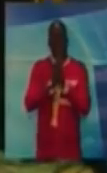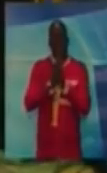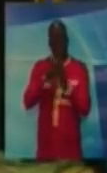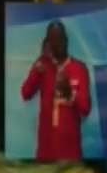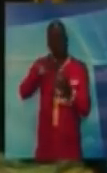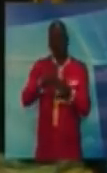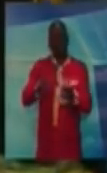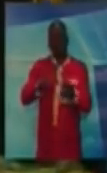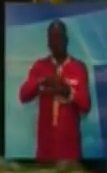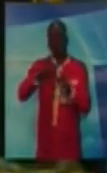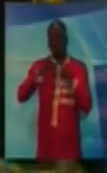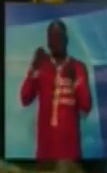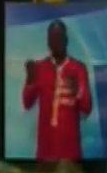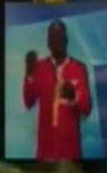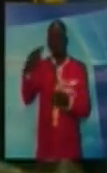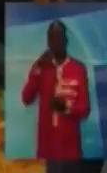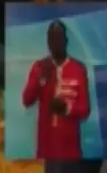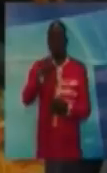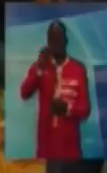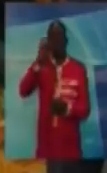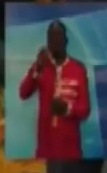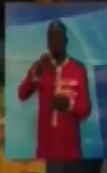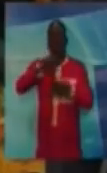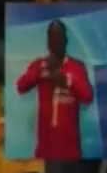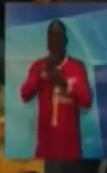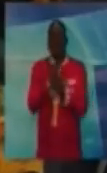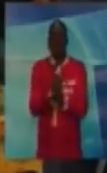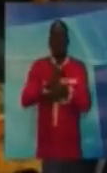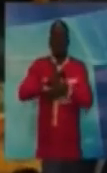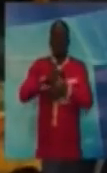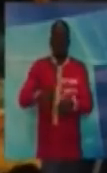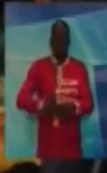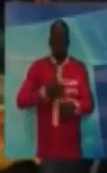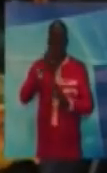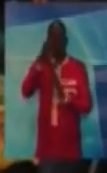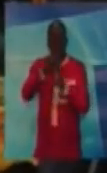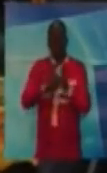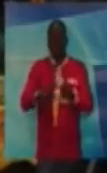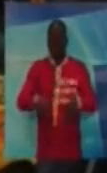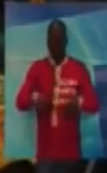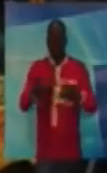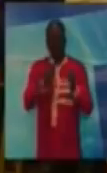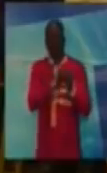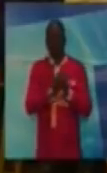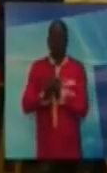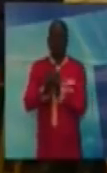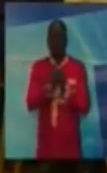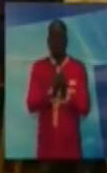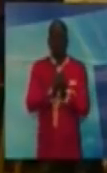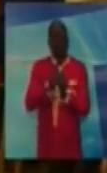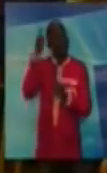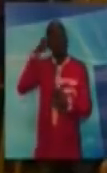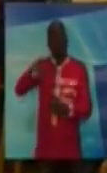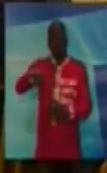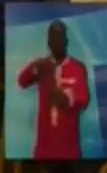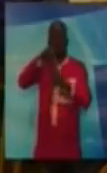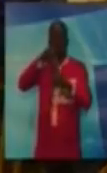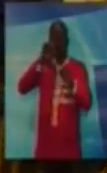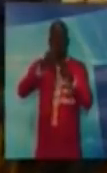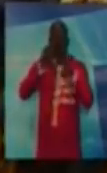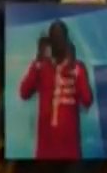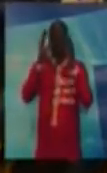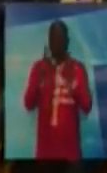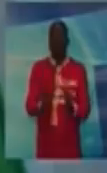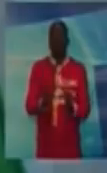À l'endroit des médias, le GPAO recommande la création d'espaces de sensibilisation sur le vivre ensemble et la spécialisation des